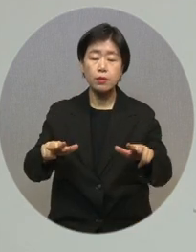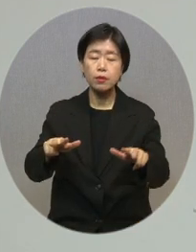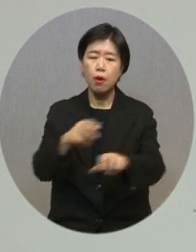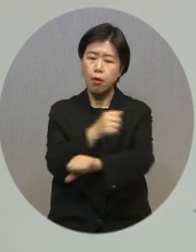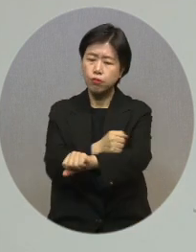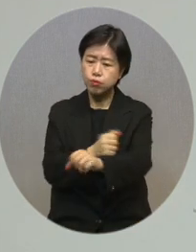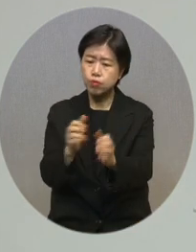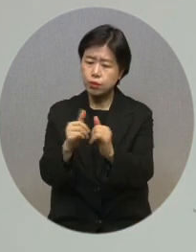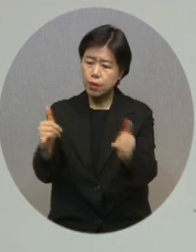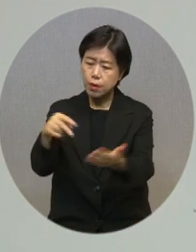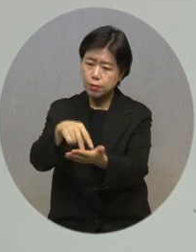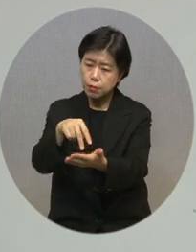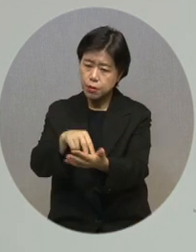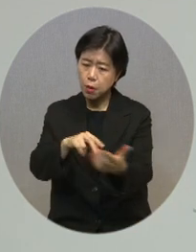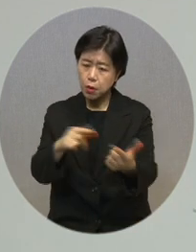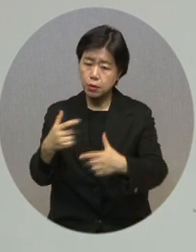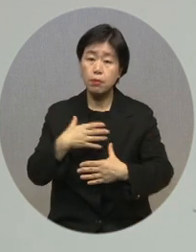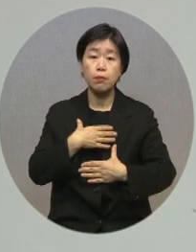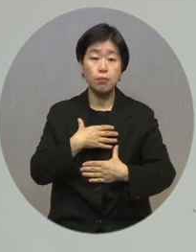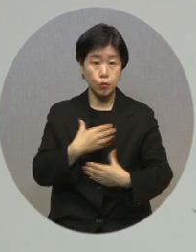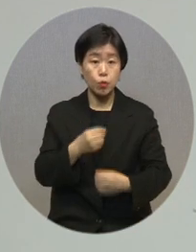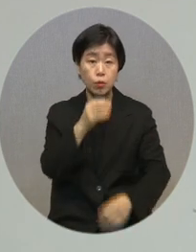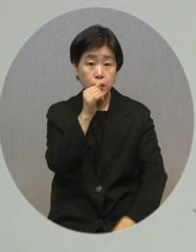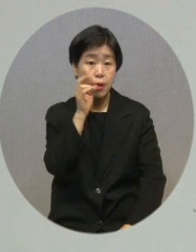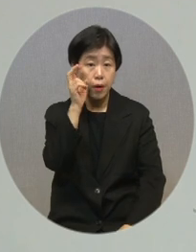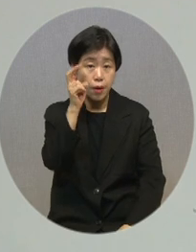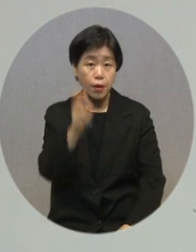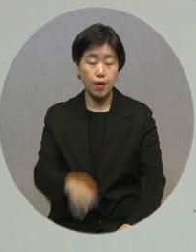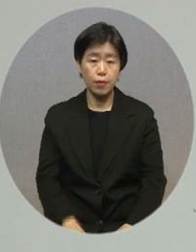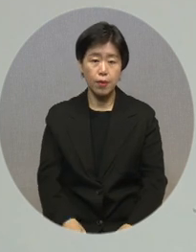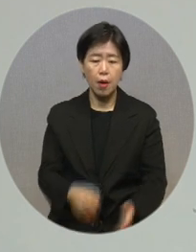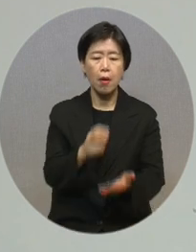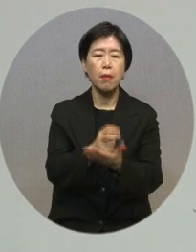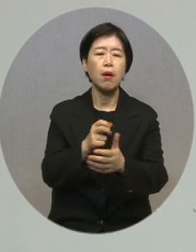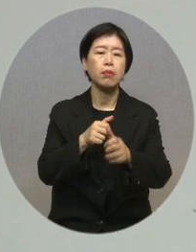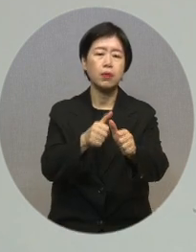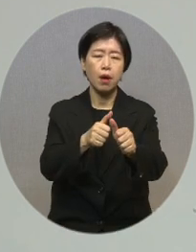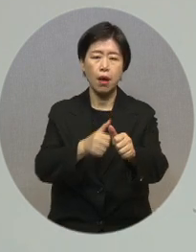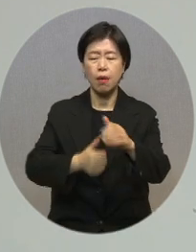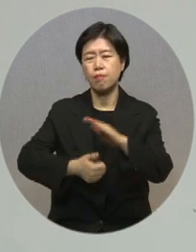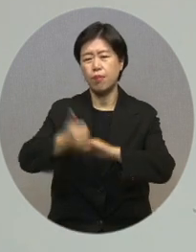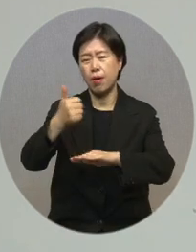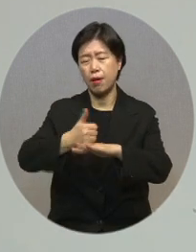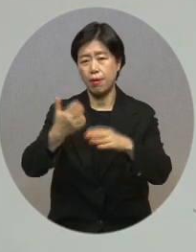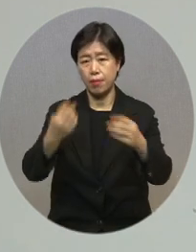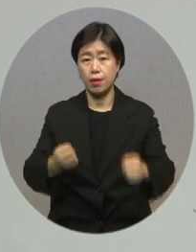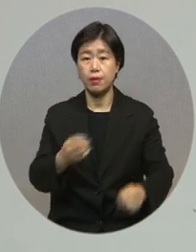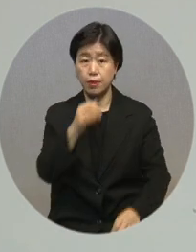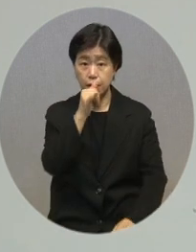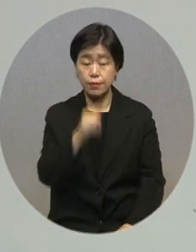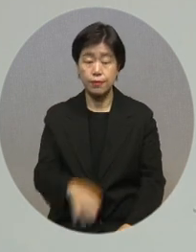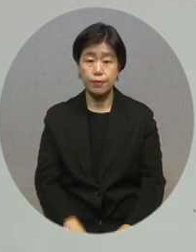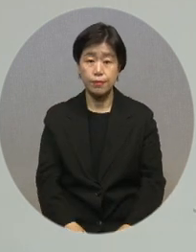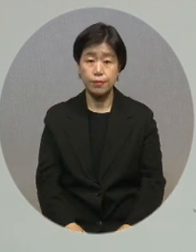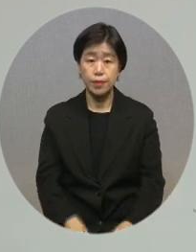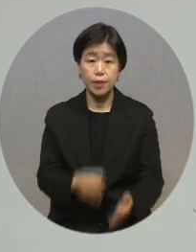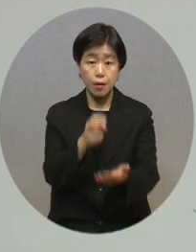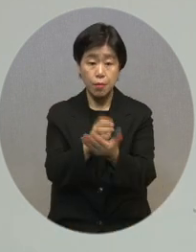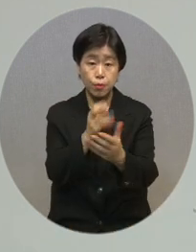것들이 법치주의의 성과라고 좀 할 수 있겠다라고 생각을 네. 하고요. 이런 그 법치주의